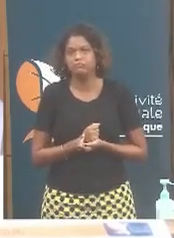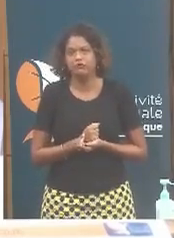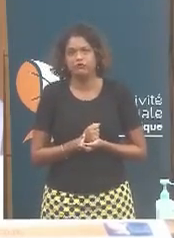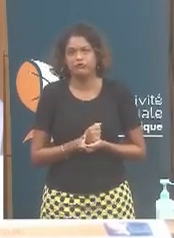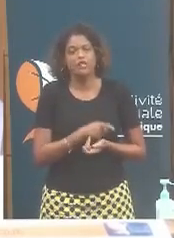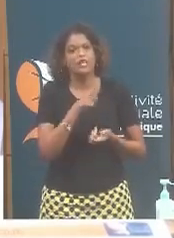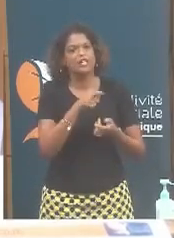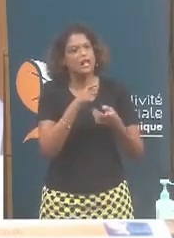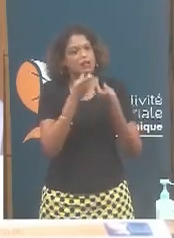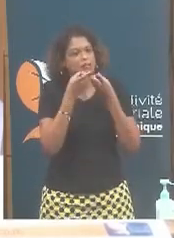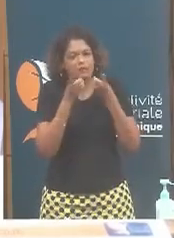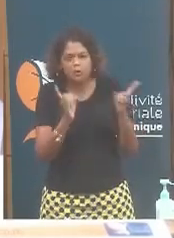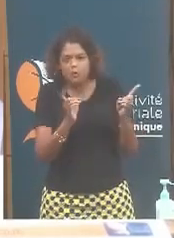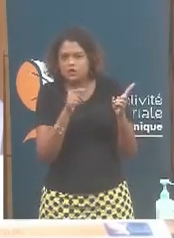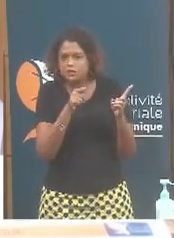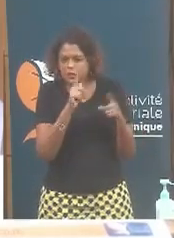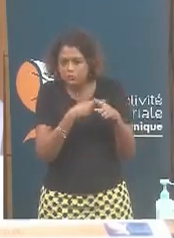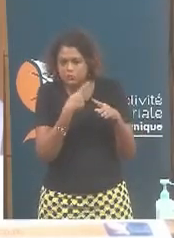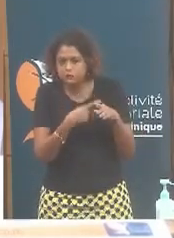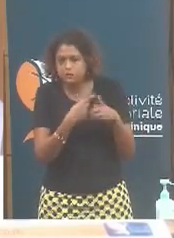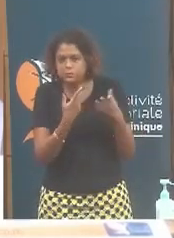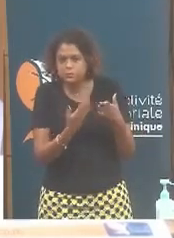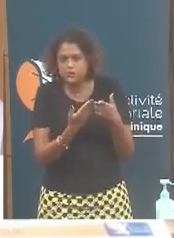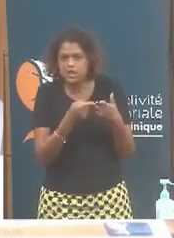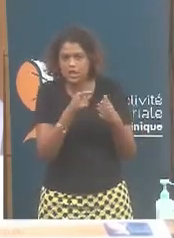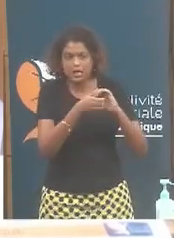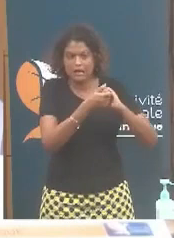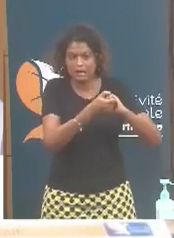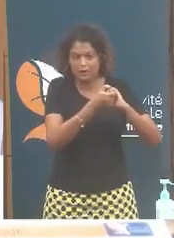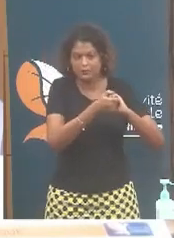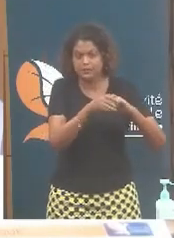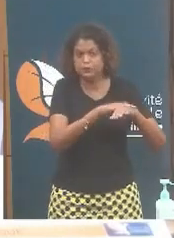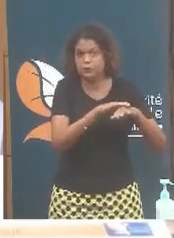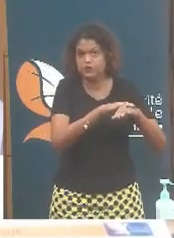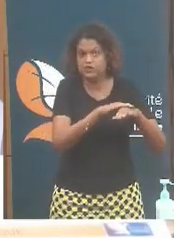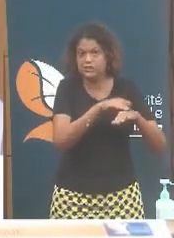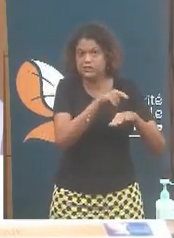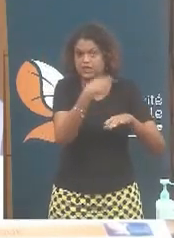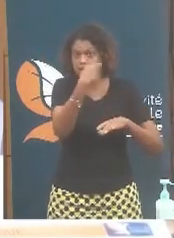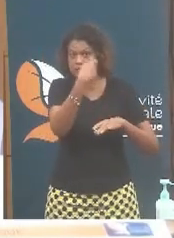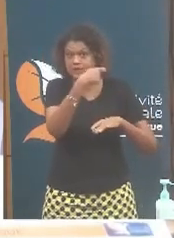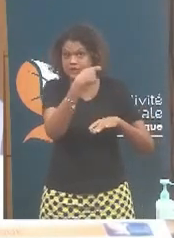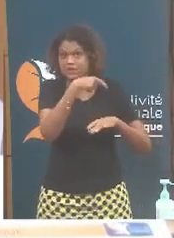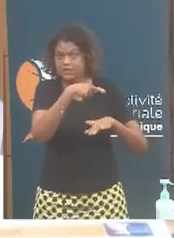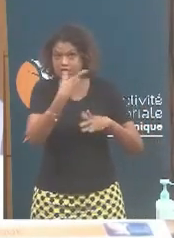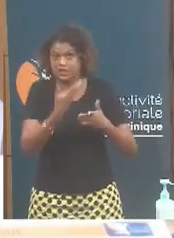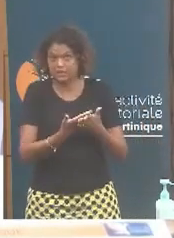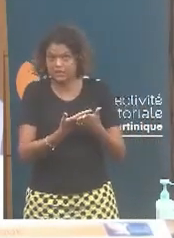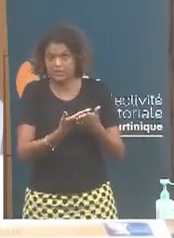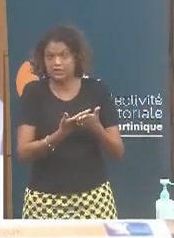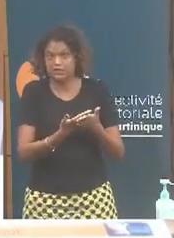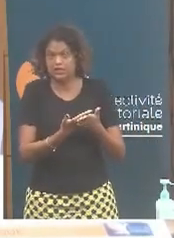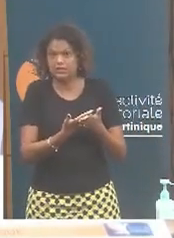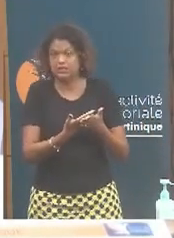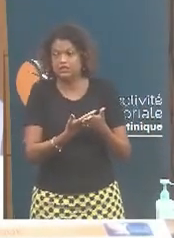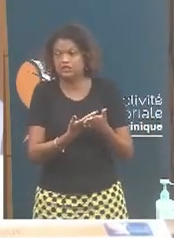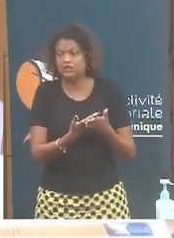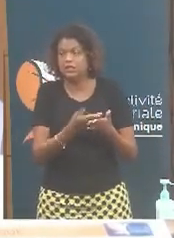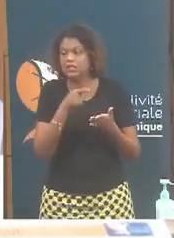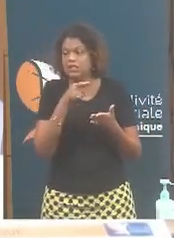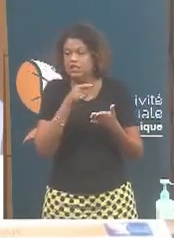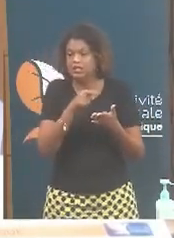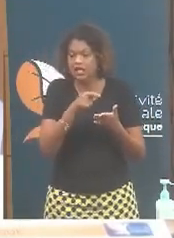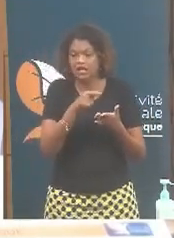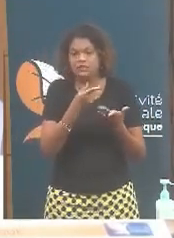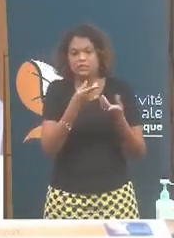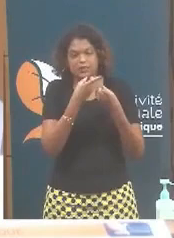démocratie assez curieuse, c'est un de vos amis politiques qui le présidait sous la mandature dernière. Alors je dis que démocratie assez